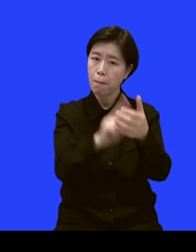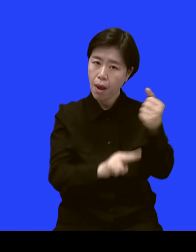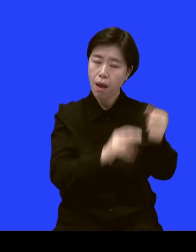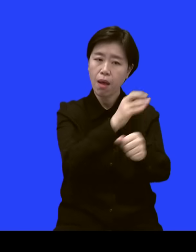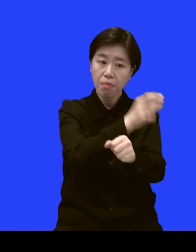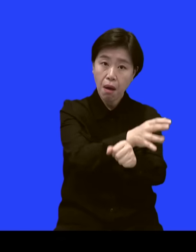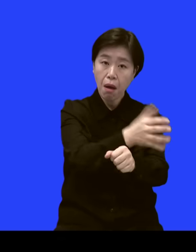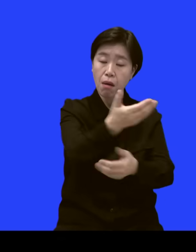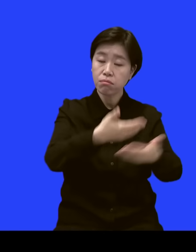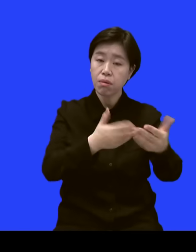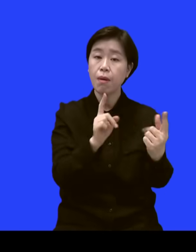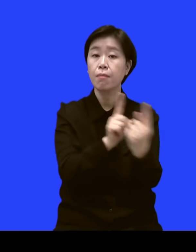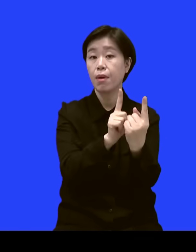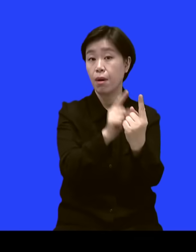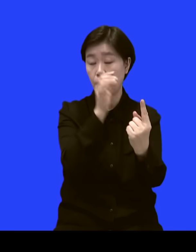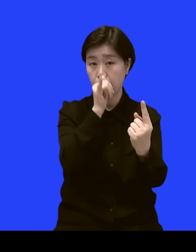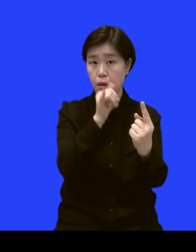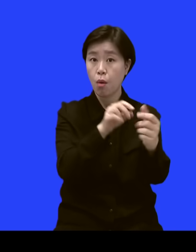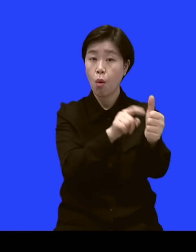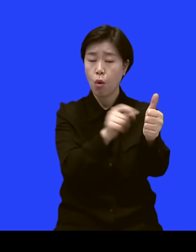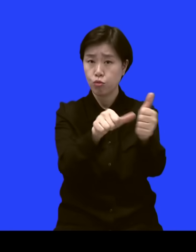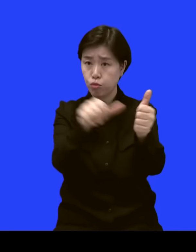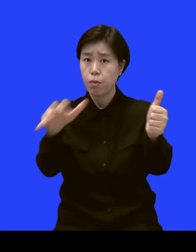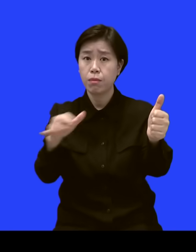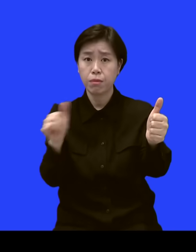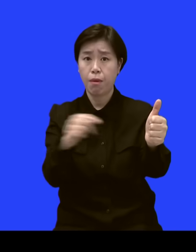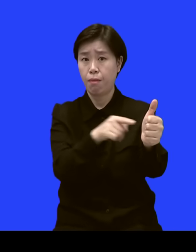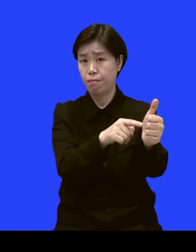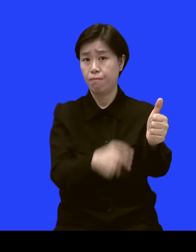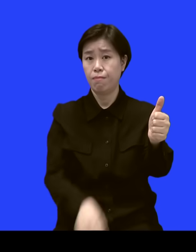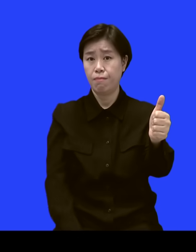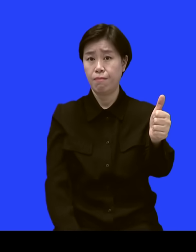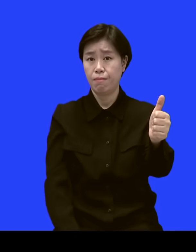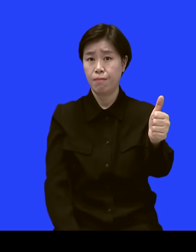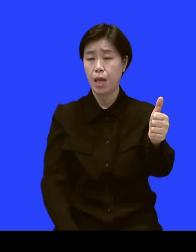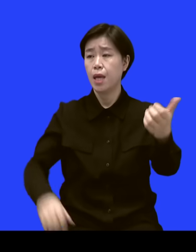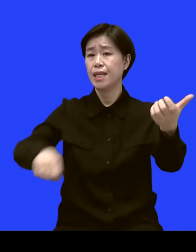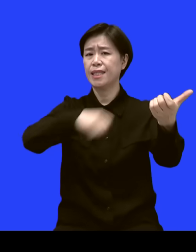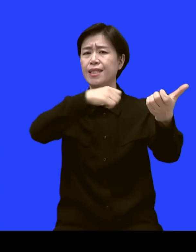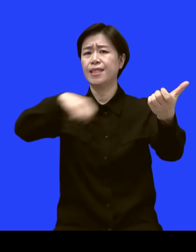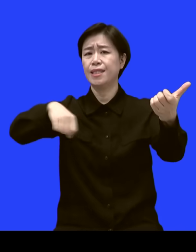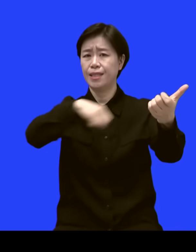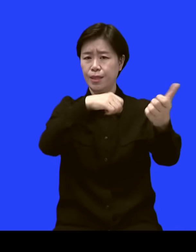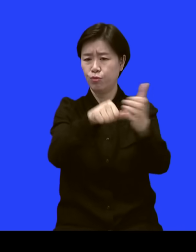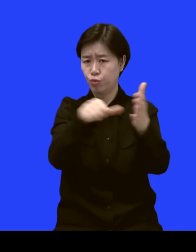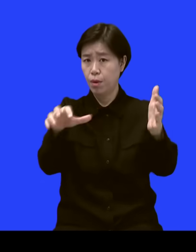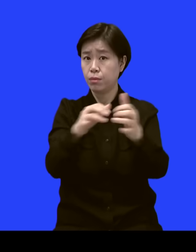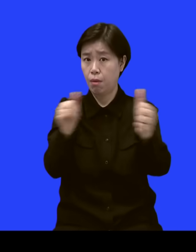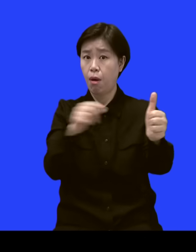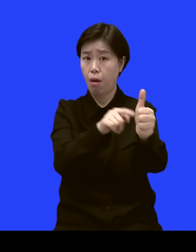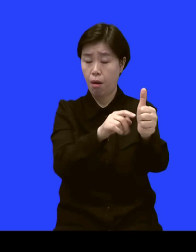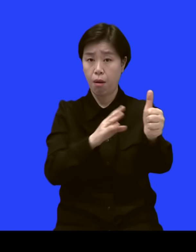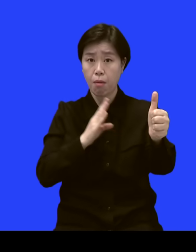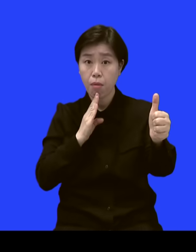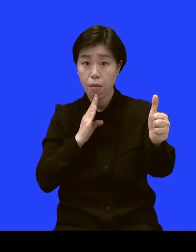근데 이분이 나름 알고 보니까 되게 유명한 분이신 거예요. 클래식계에서는 모두가 다 아는. 아, 그래요? 김강훈